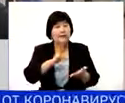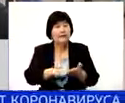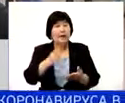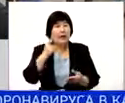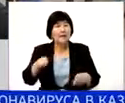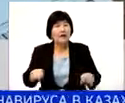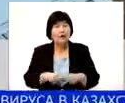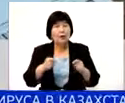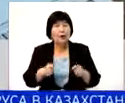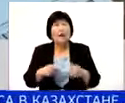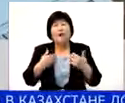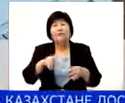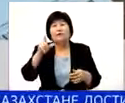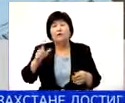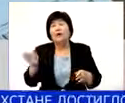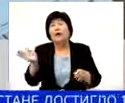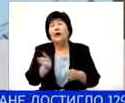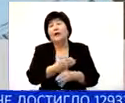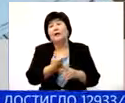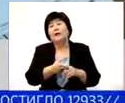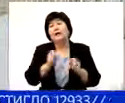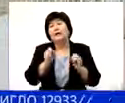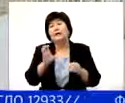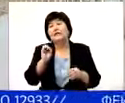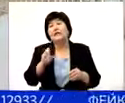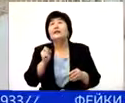одно нарушение. Выпускник отстранен от сдачи ЕНТ.